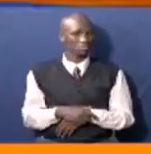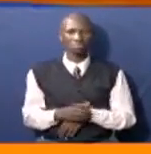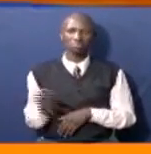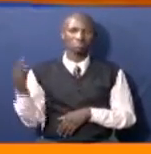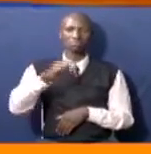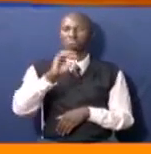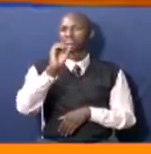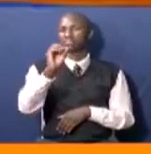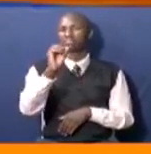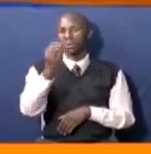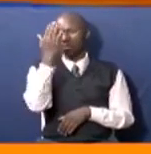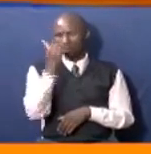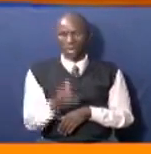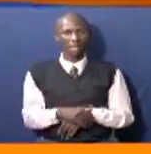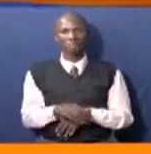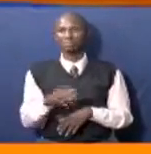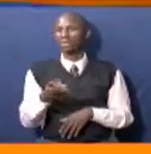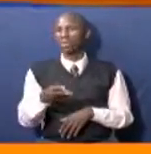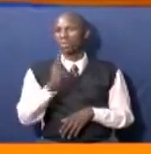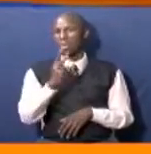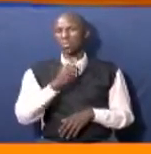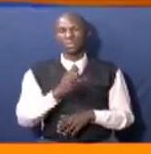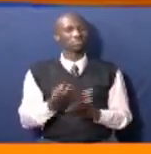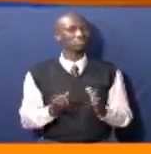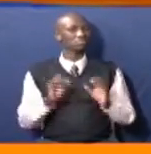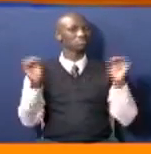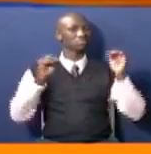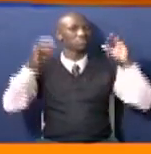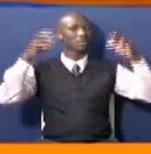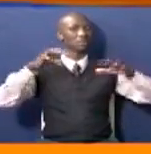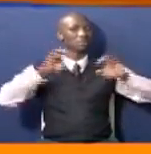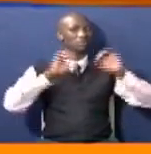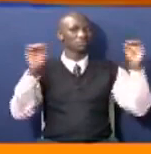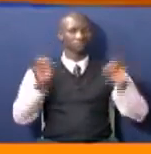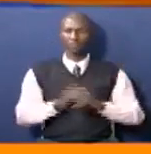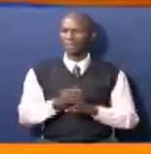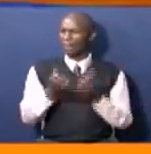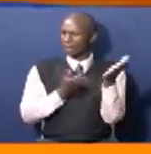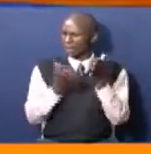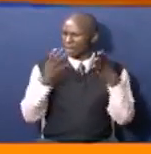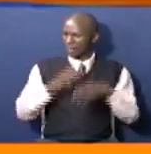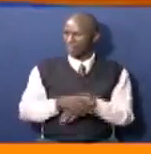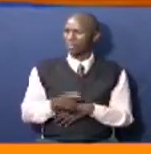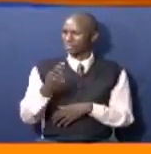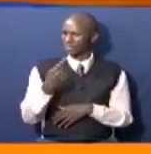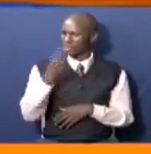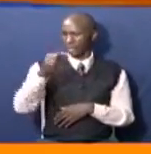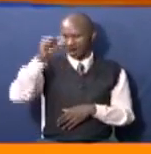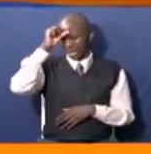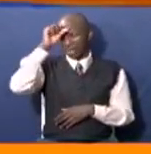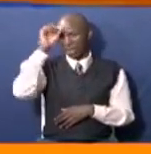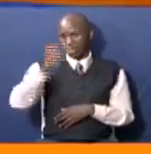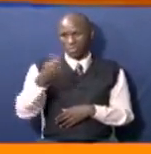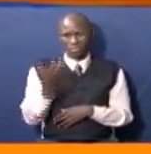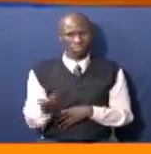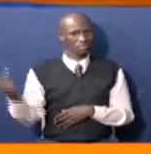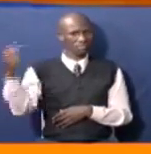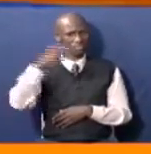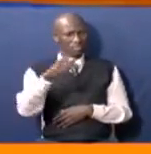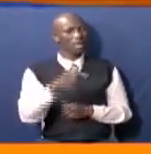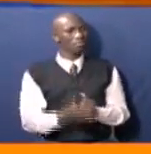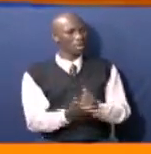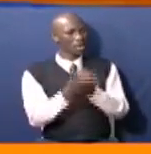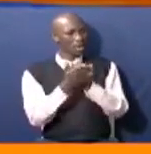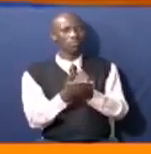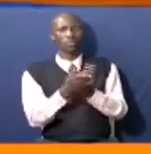Kuthoowa kumanwa na kukosa kivucha Kuminyithya Mitesu, Atandithya siu ni makwenda serikali vikie kulikilila na kumatethesia